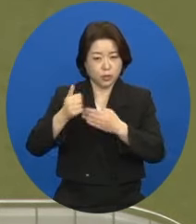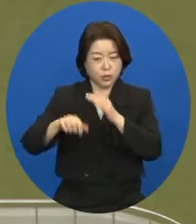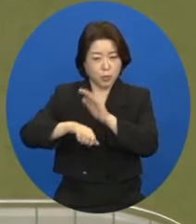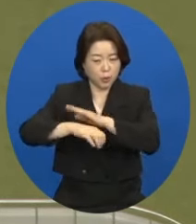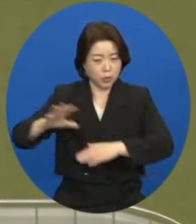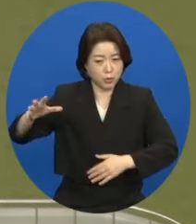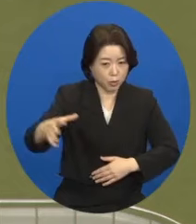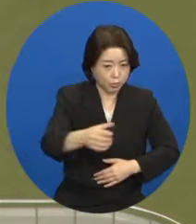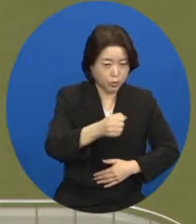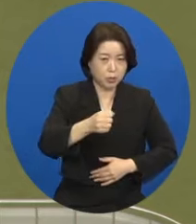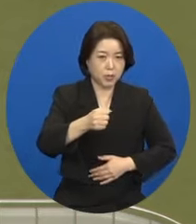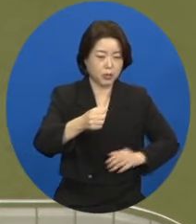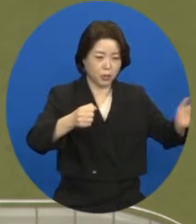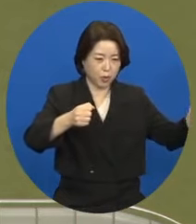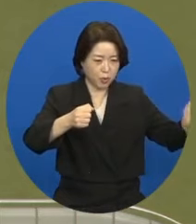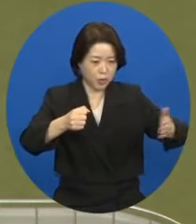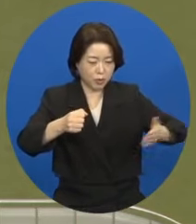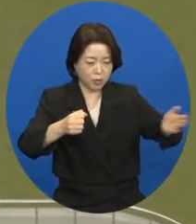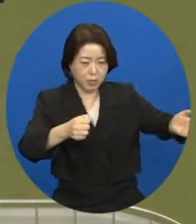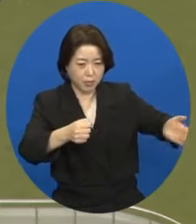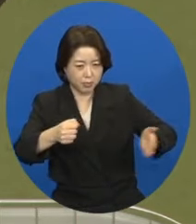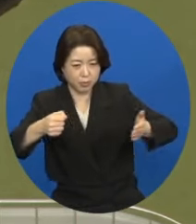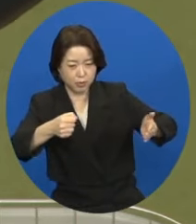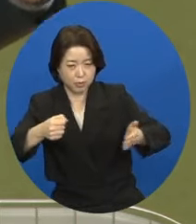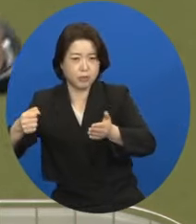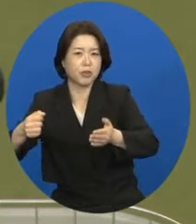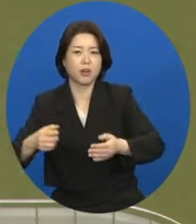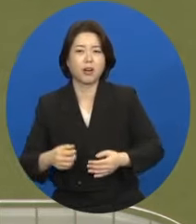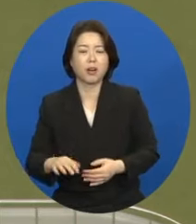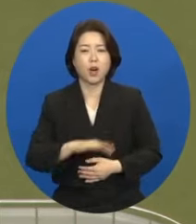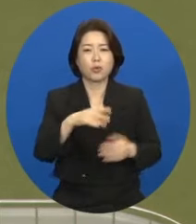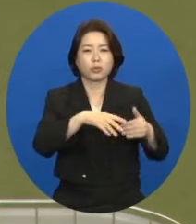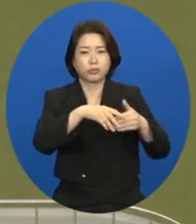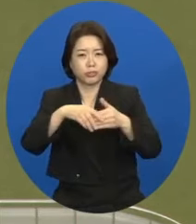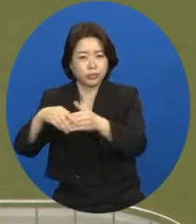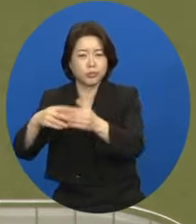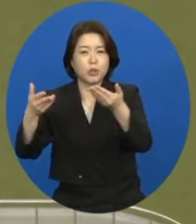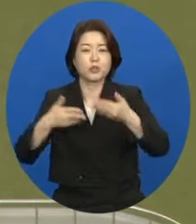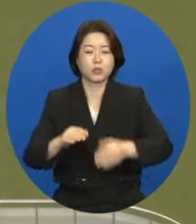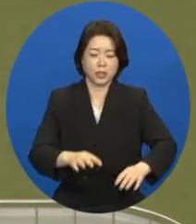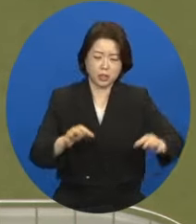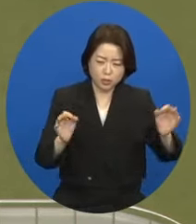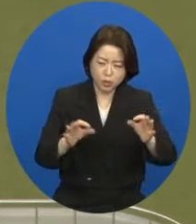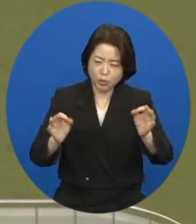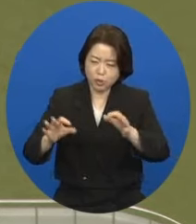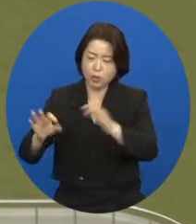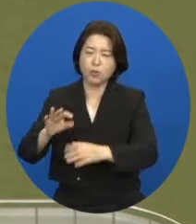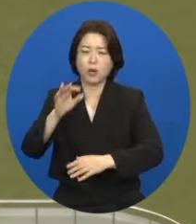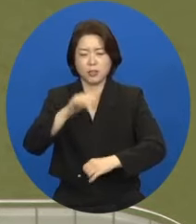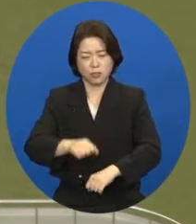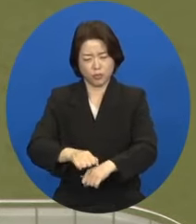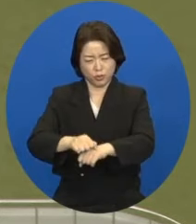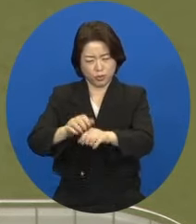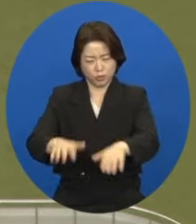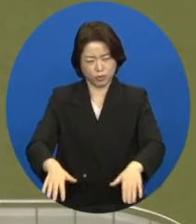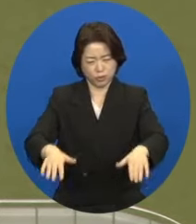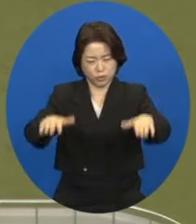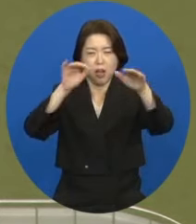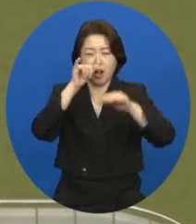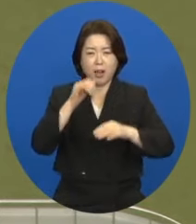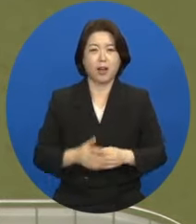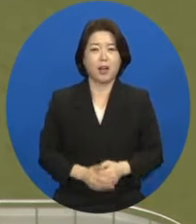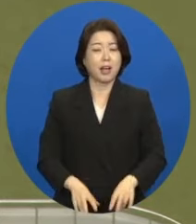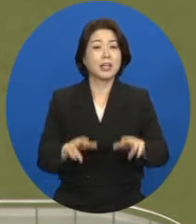붙잡아주시고 왼손으로 우리를 위로하시며 도닥여주시며 우리를 인도하신 그 순간순간들이 있었던 거예요. 그러므로 여러분,